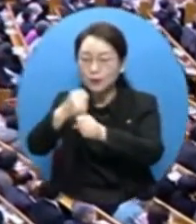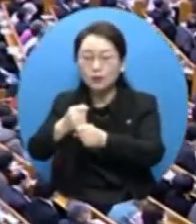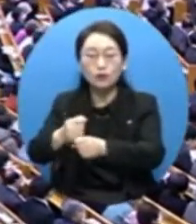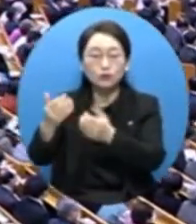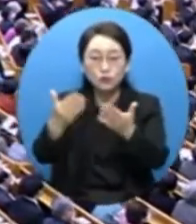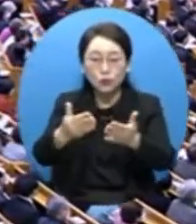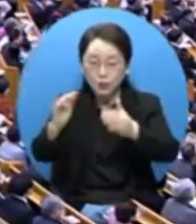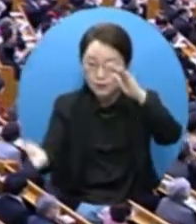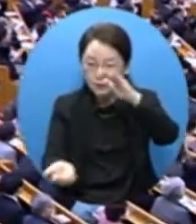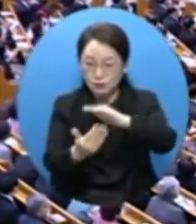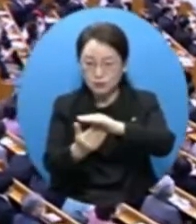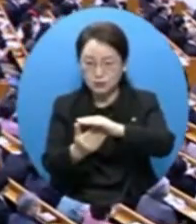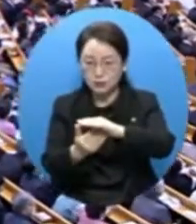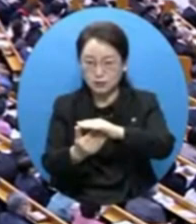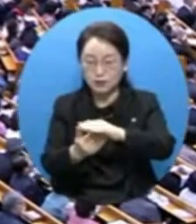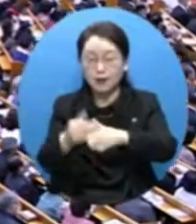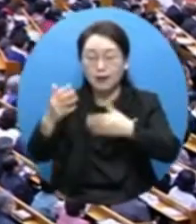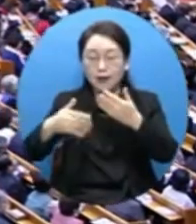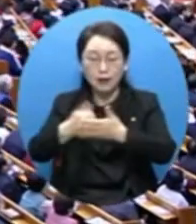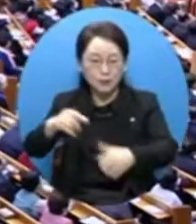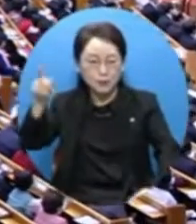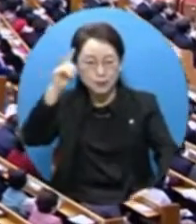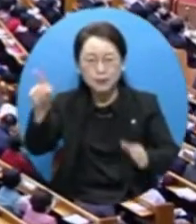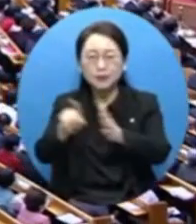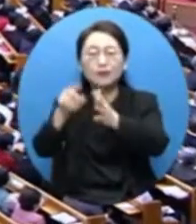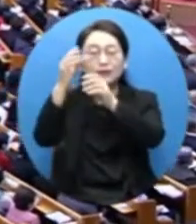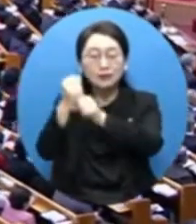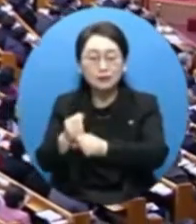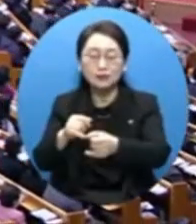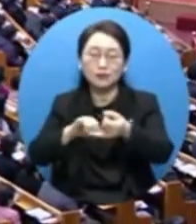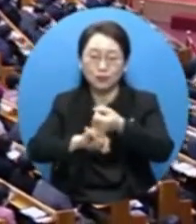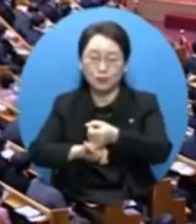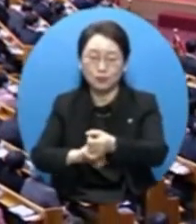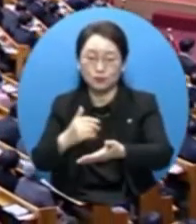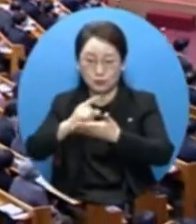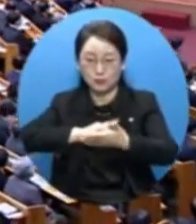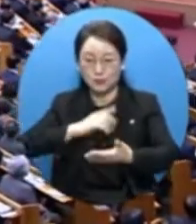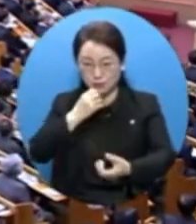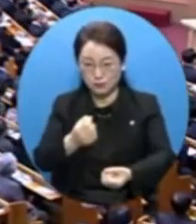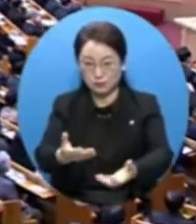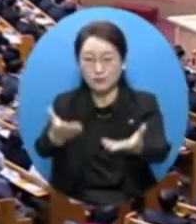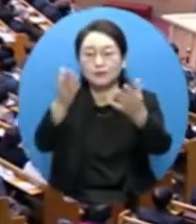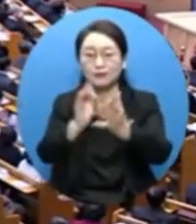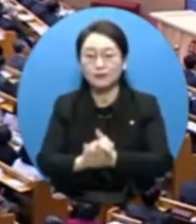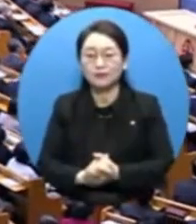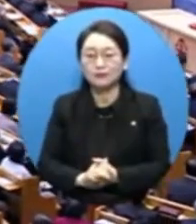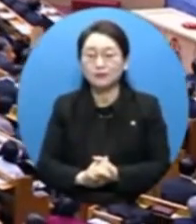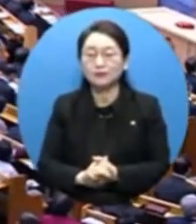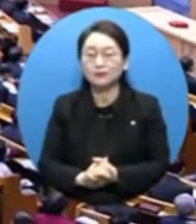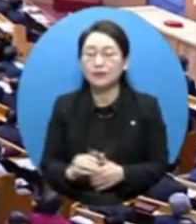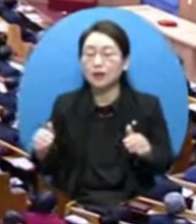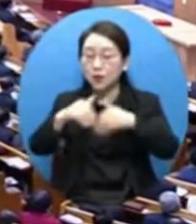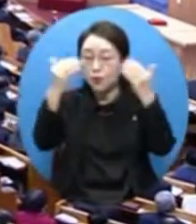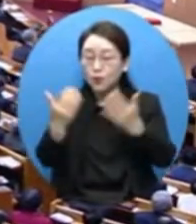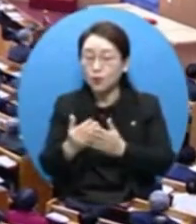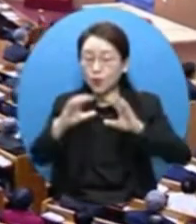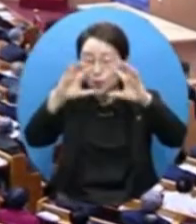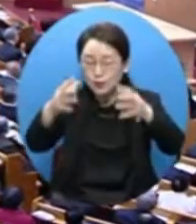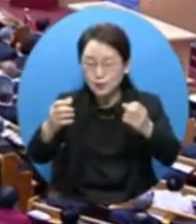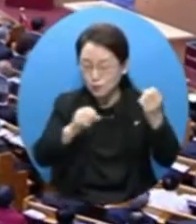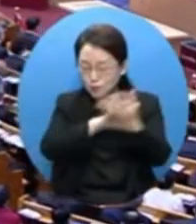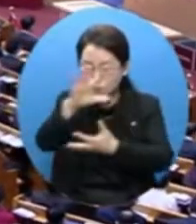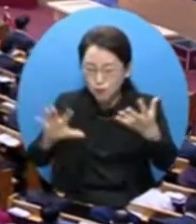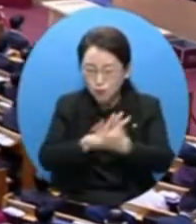이를 성취하십니다. 하나님을 전폭적으로 믿고 의지하고 나간 여러분과 되기를 주님의 이름으로 축원합니다. 온 세상이 혼란스럽고